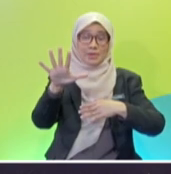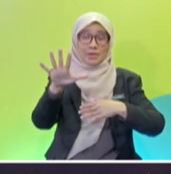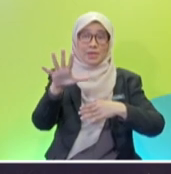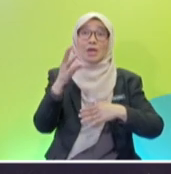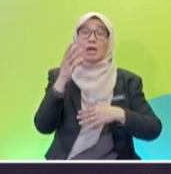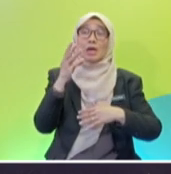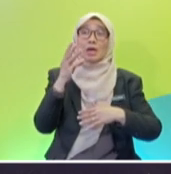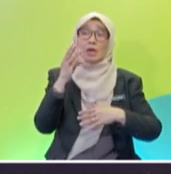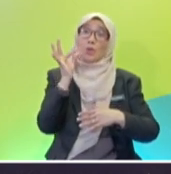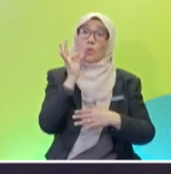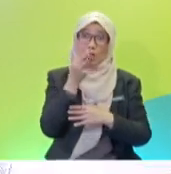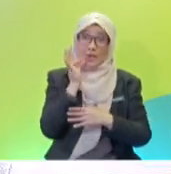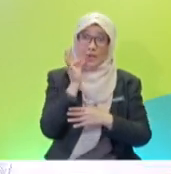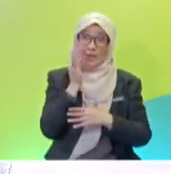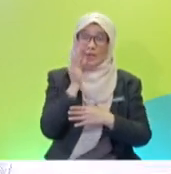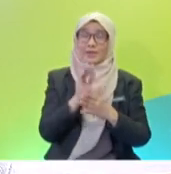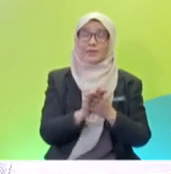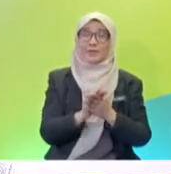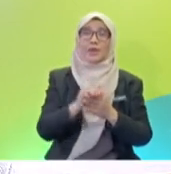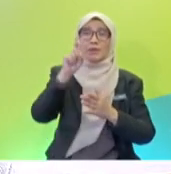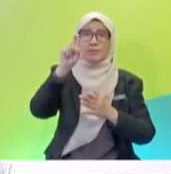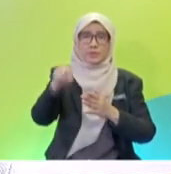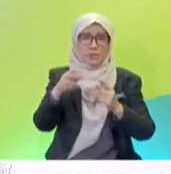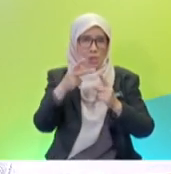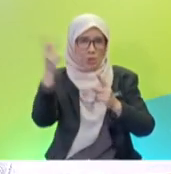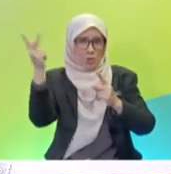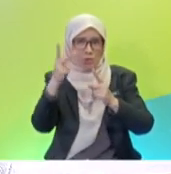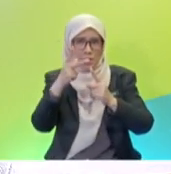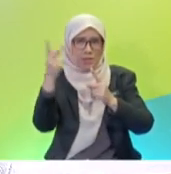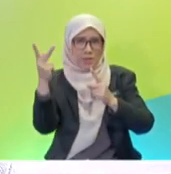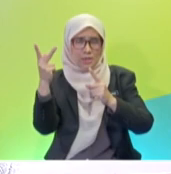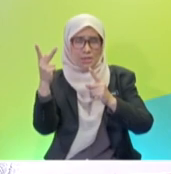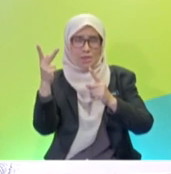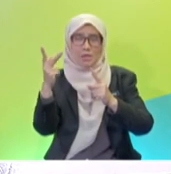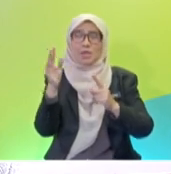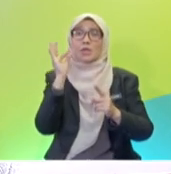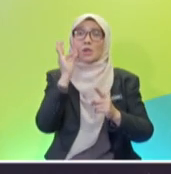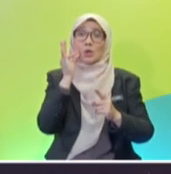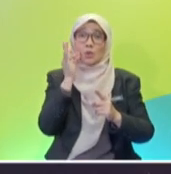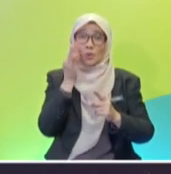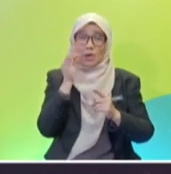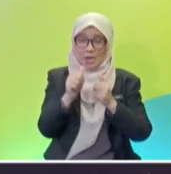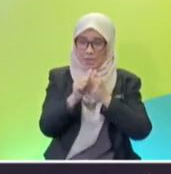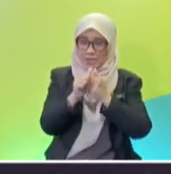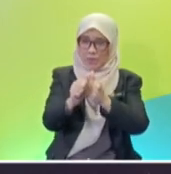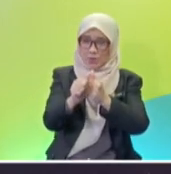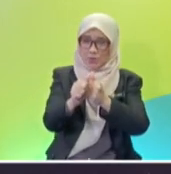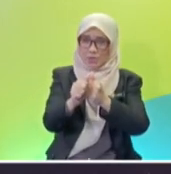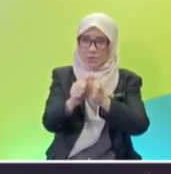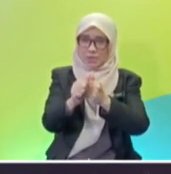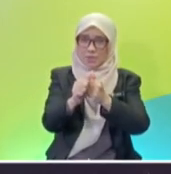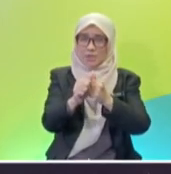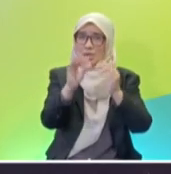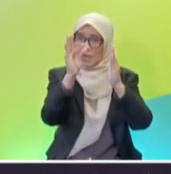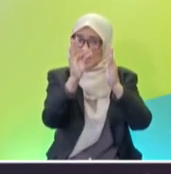Jadi arahannya kita perlu mengeluarkan buah-buahan ni mengikut urutan. Mengikut urutan. Okey. Jadi kita